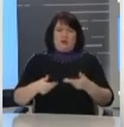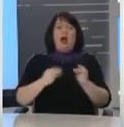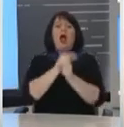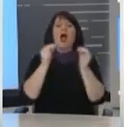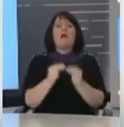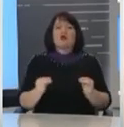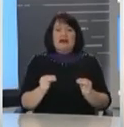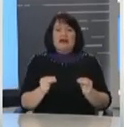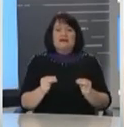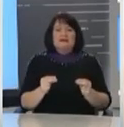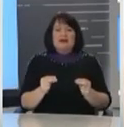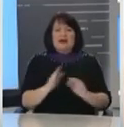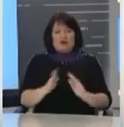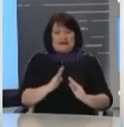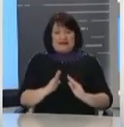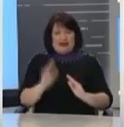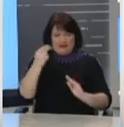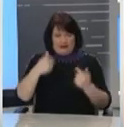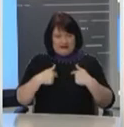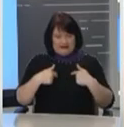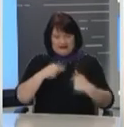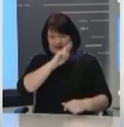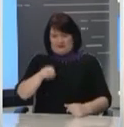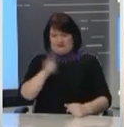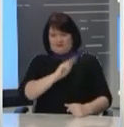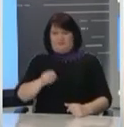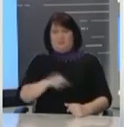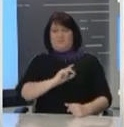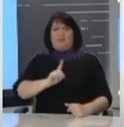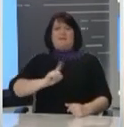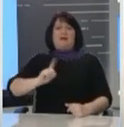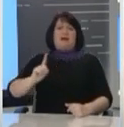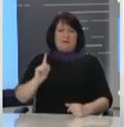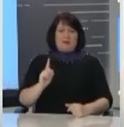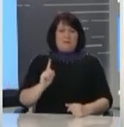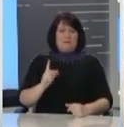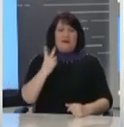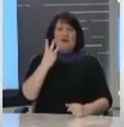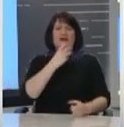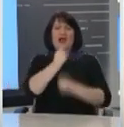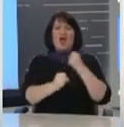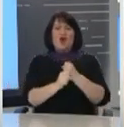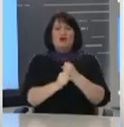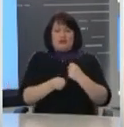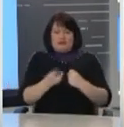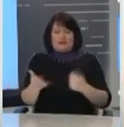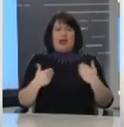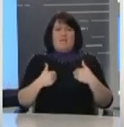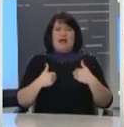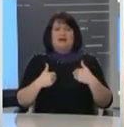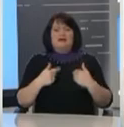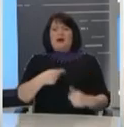γίνει περισσότερες άρσεις ασυλίας των βουλευτών της Χρυσής Αυγής μέσα σε 2-3 χρόνια, από όσες έχουν